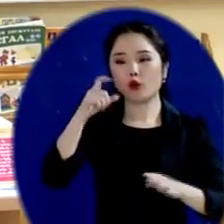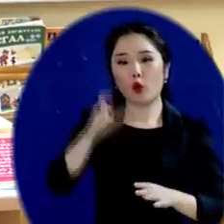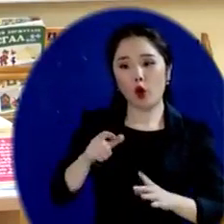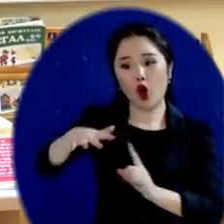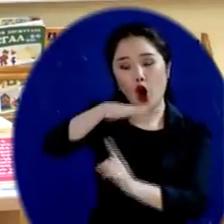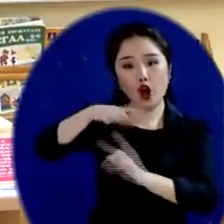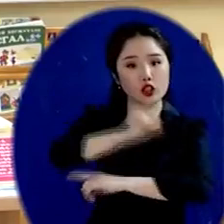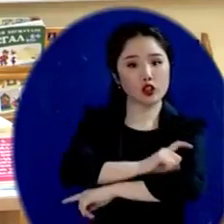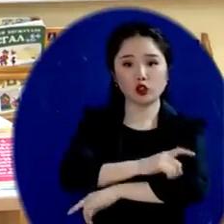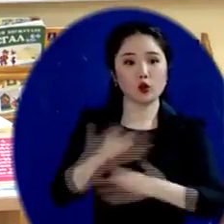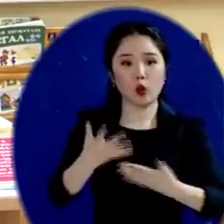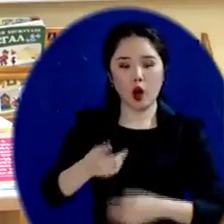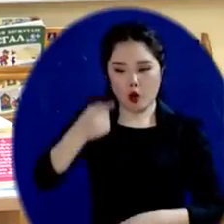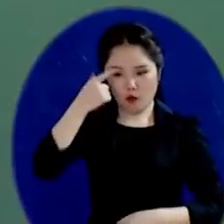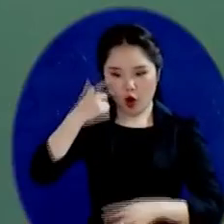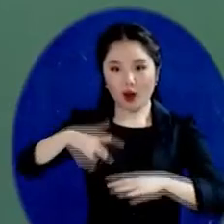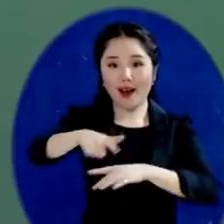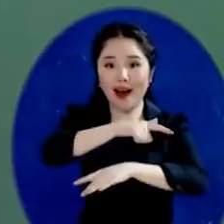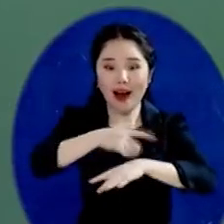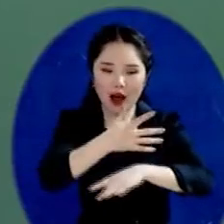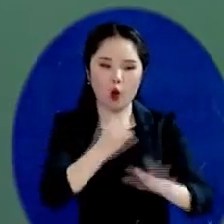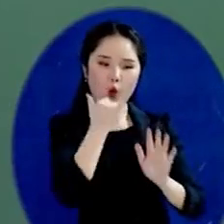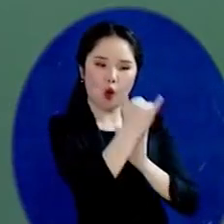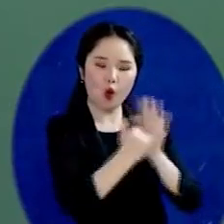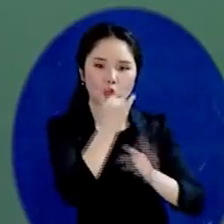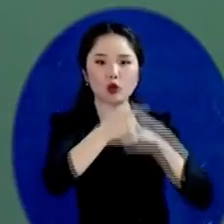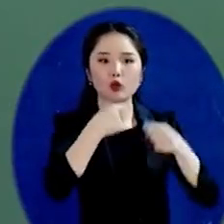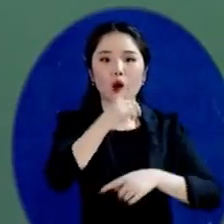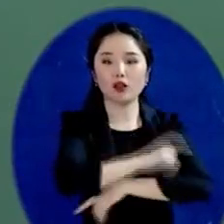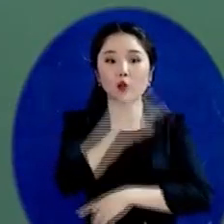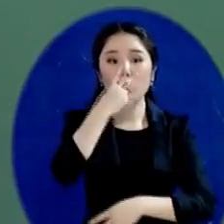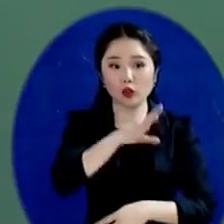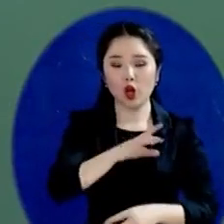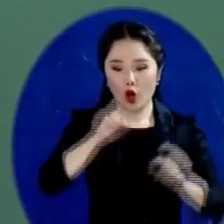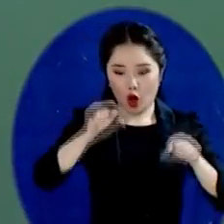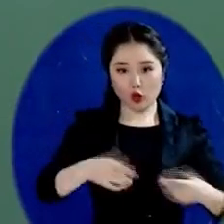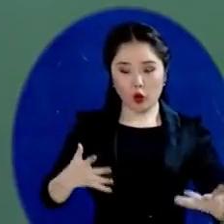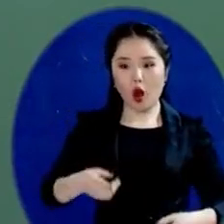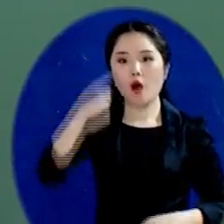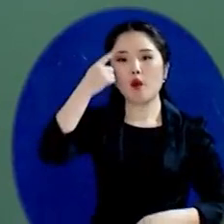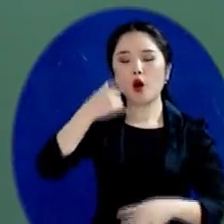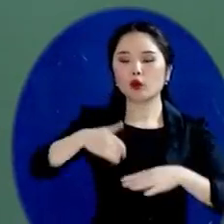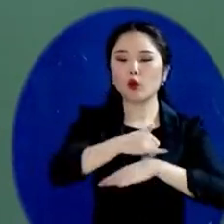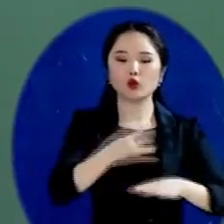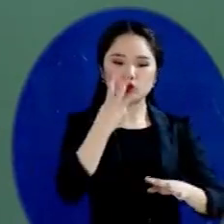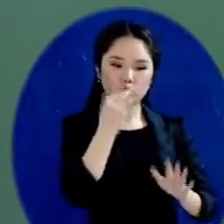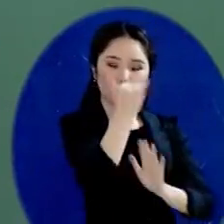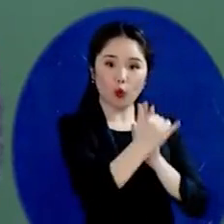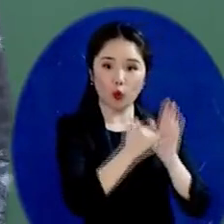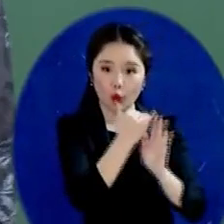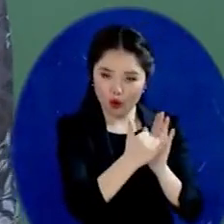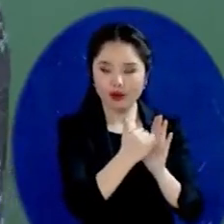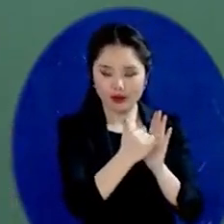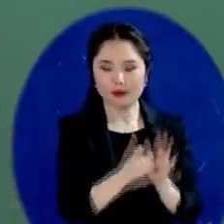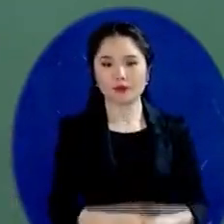орчин хичээлээр Монгол орны байгаль, Монгол орны улирлын талаар үзсэн. Тэгвэл манай Монгол орон дөрвөн улиралтай, эрс